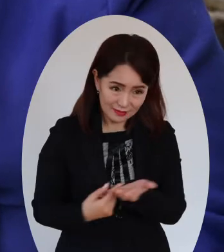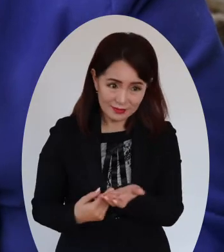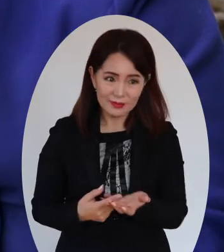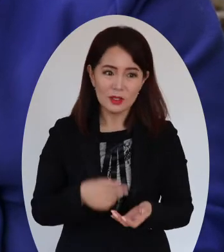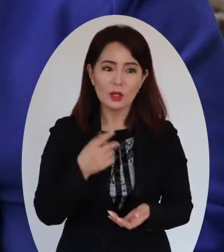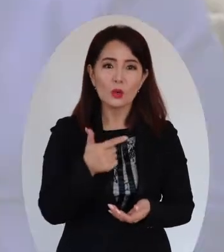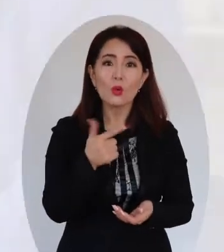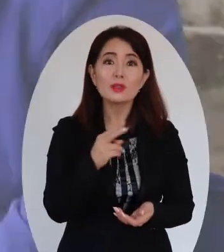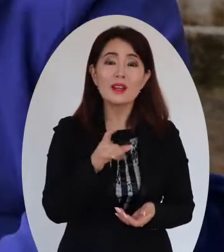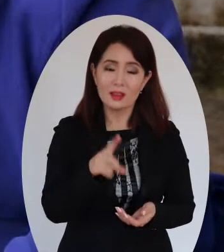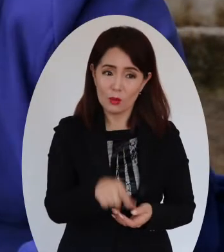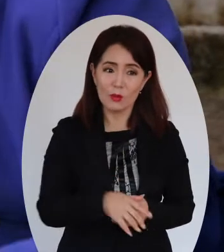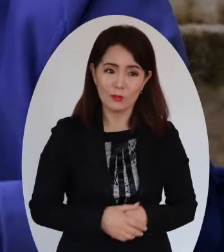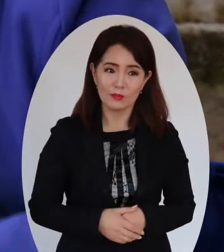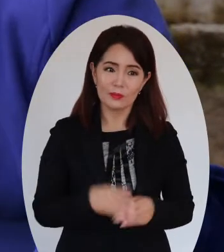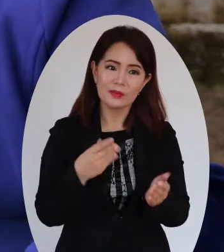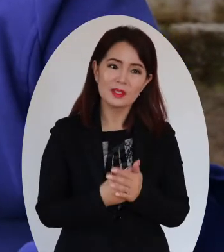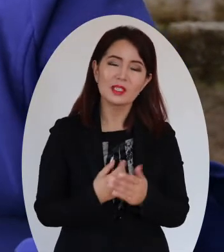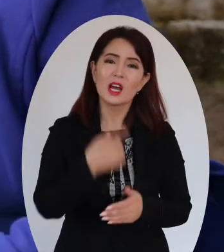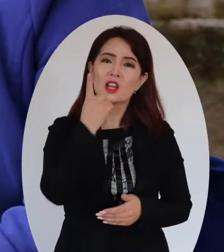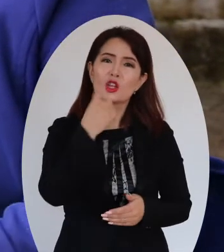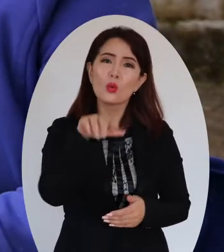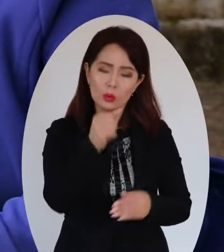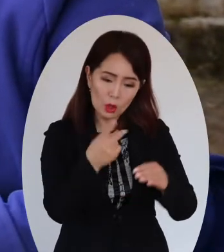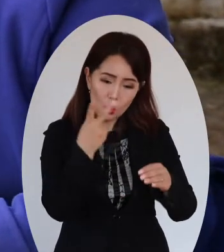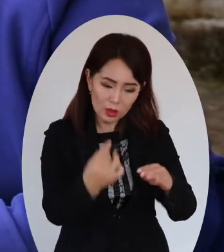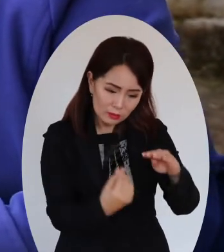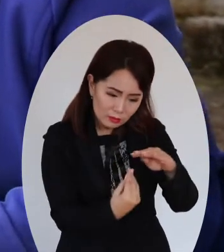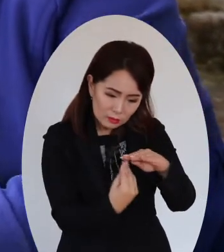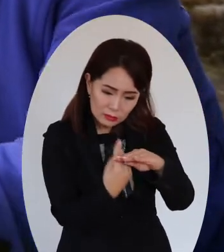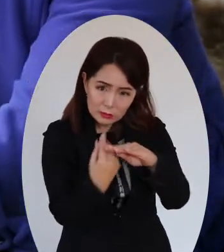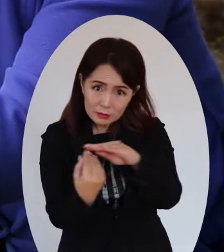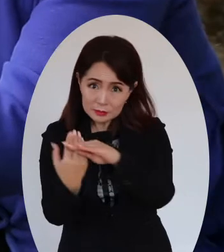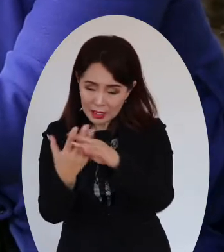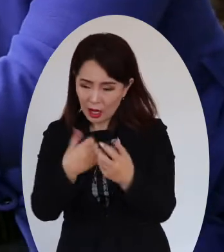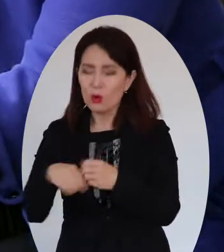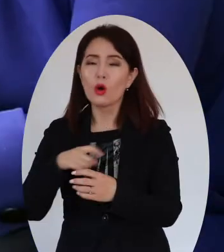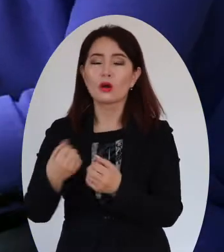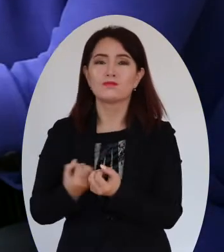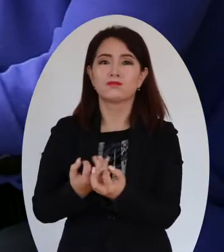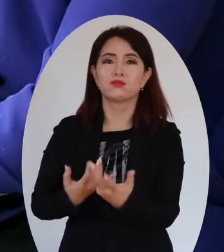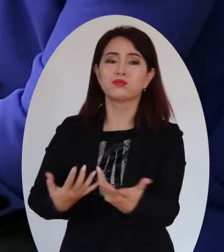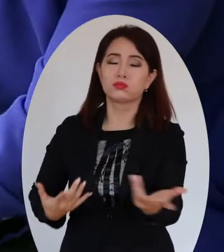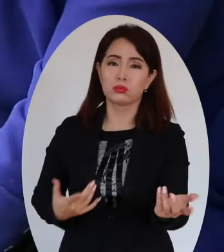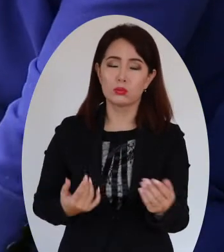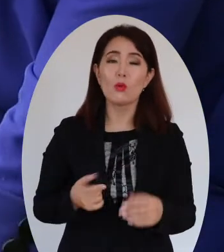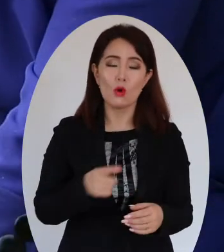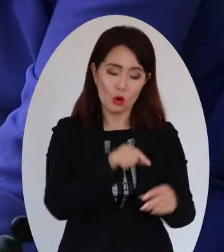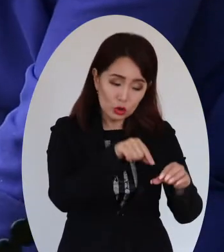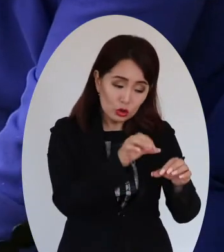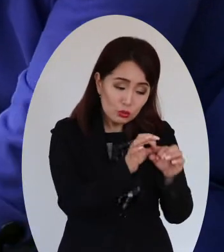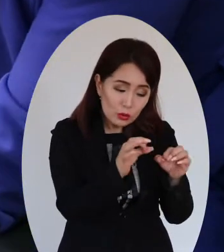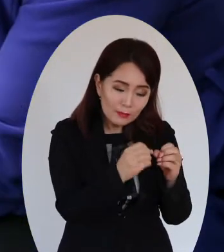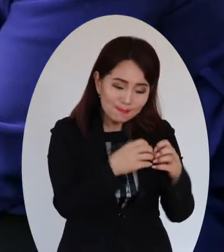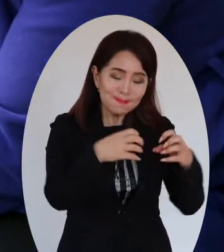гүзээцгэн байгаа юм зү тий. Нэг удаа тэр үрнээс гаргаж авсан. Тэрнээс хойш бол яг үрээ өөрөө нөгөө буцаага үржүүлээд тэгээ